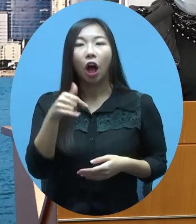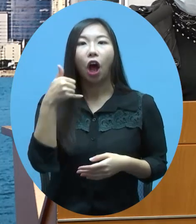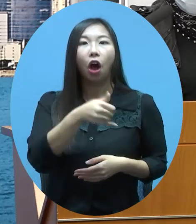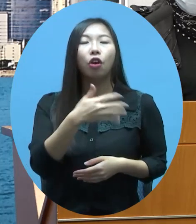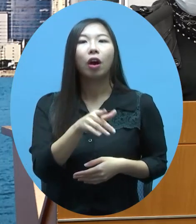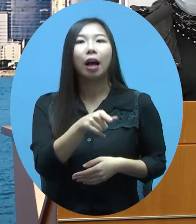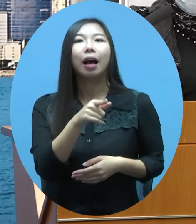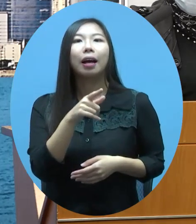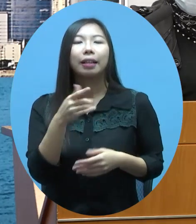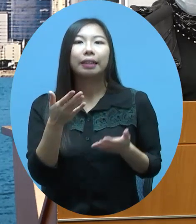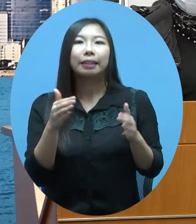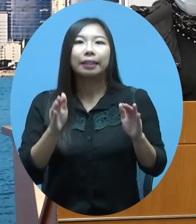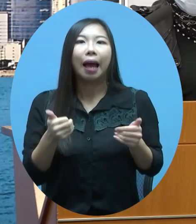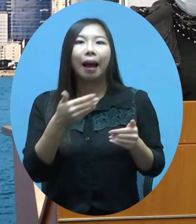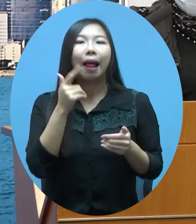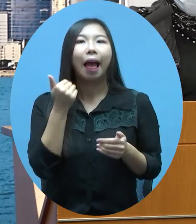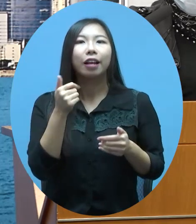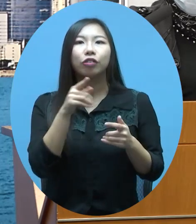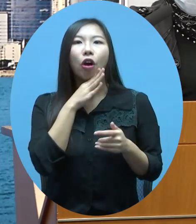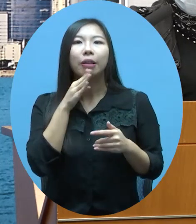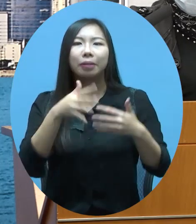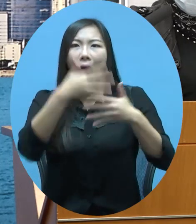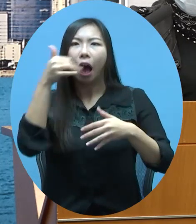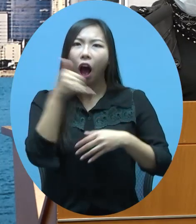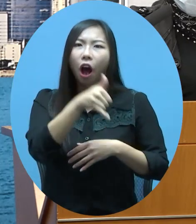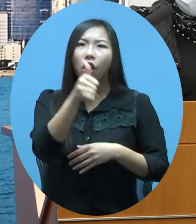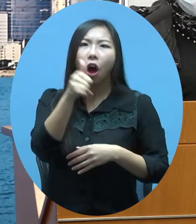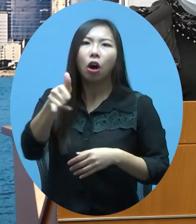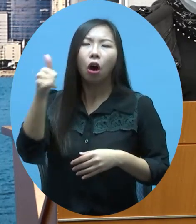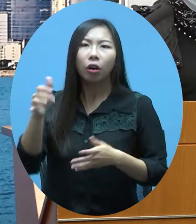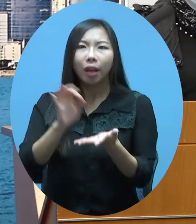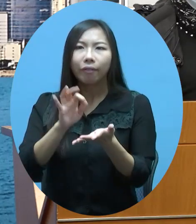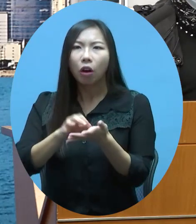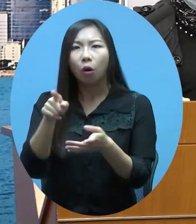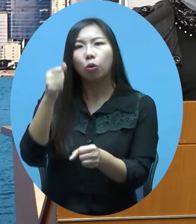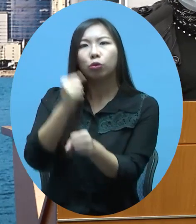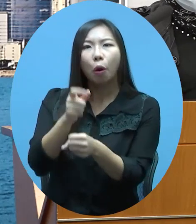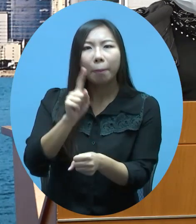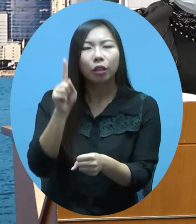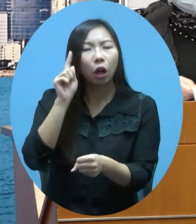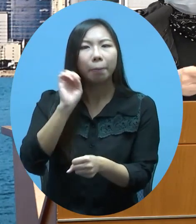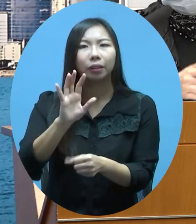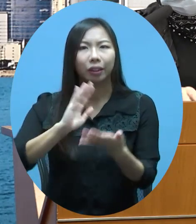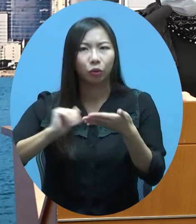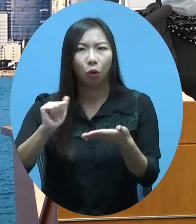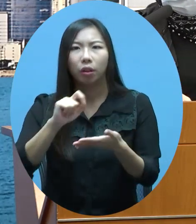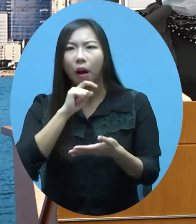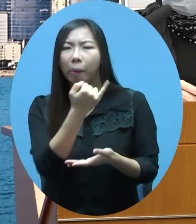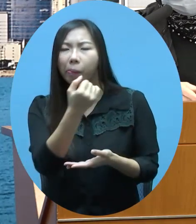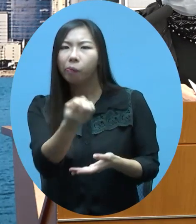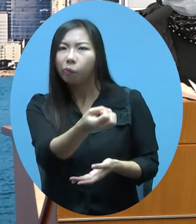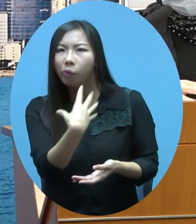商業大廈呢啲位置啦。即係可唔可以講翻其實個去過嗰個地點係做過啲乜嘢啦？即係因為有啲人咧就同我哋